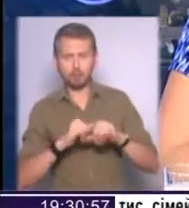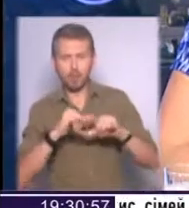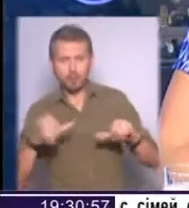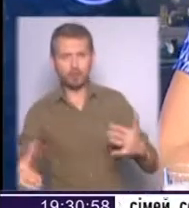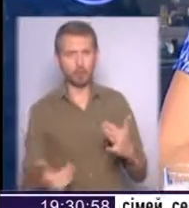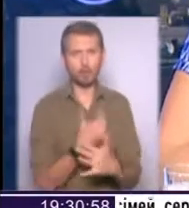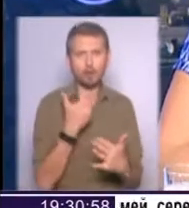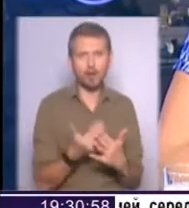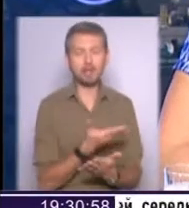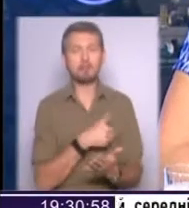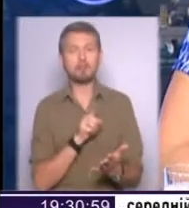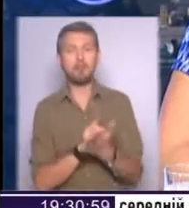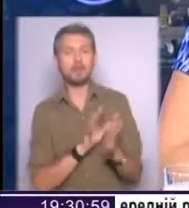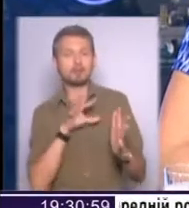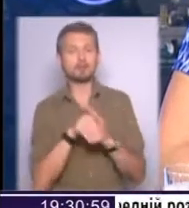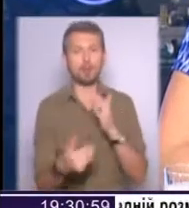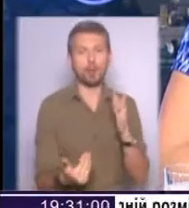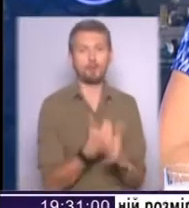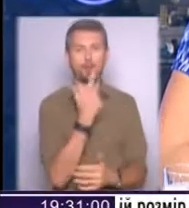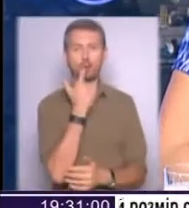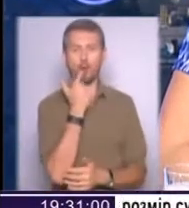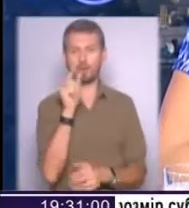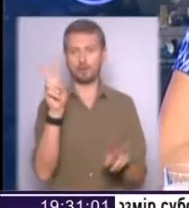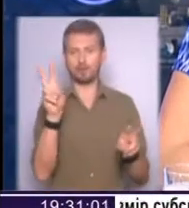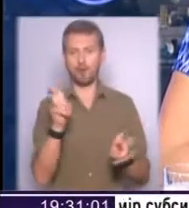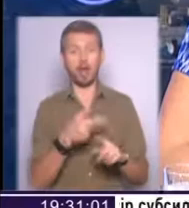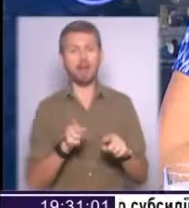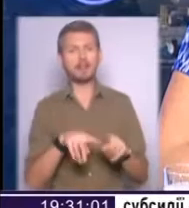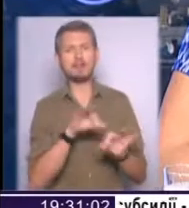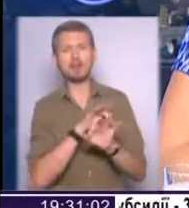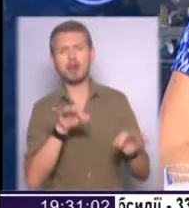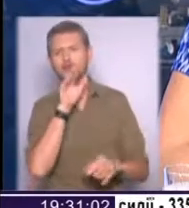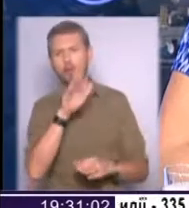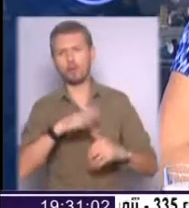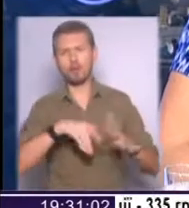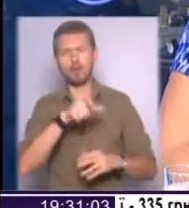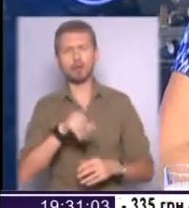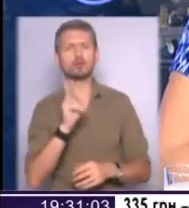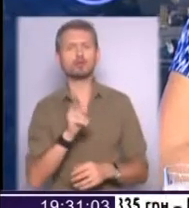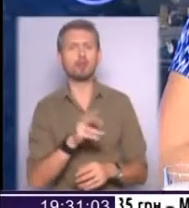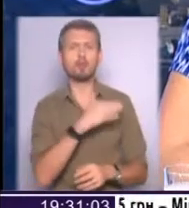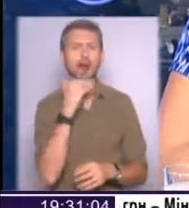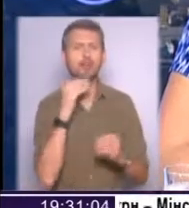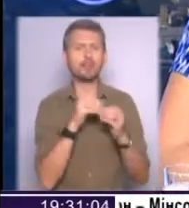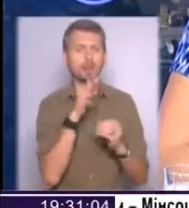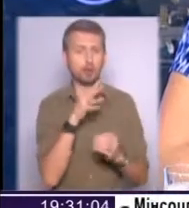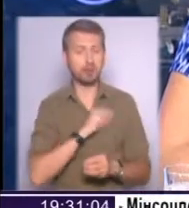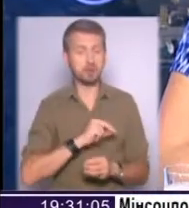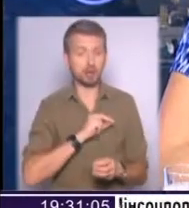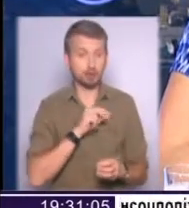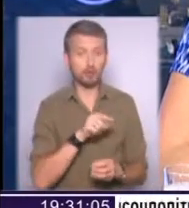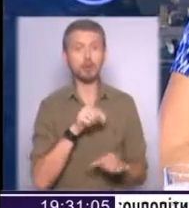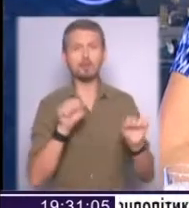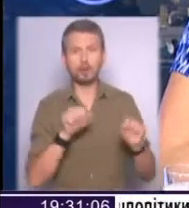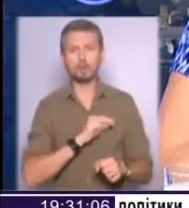ми повинні вливати нову кров. А ці прекрасні фахові кадри, які багато десятків років працюють в галузі, вони можуть